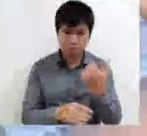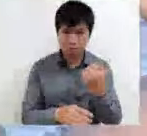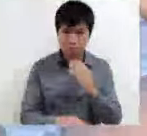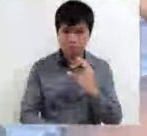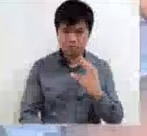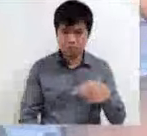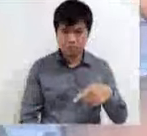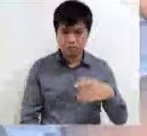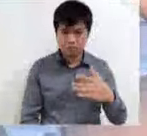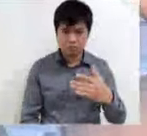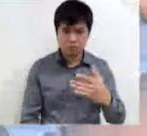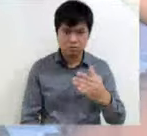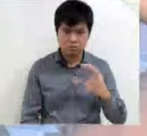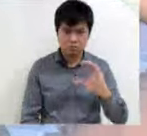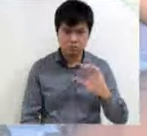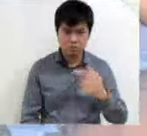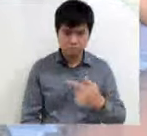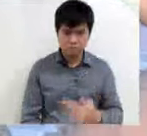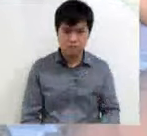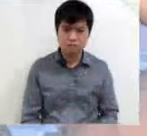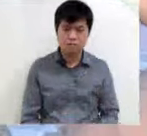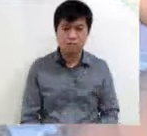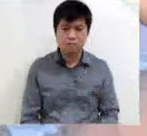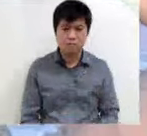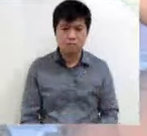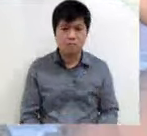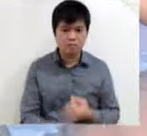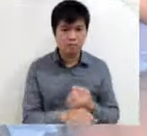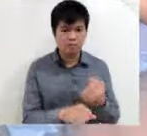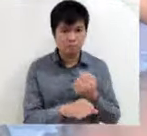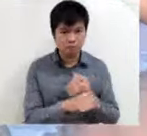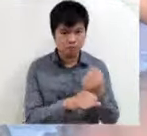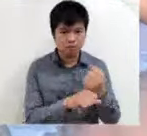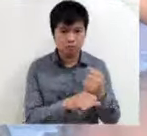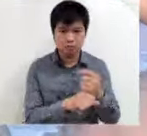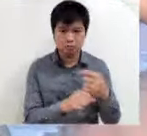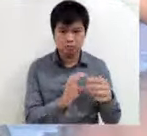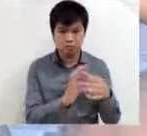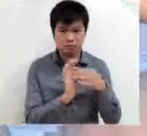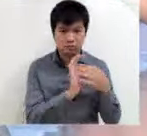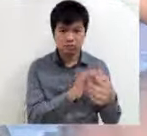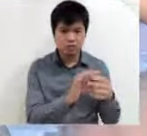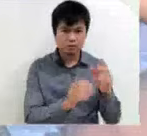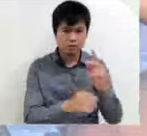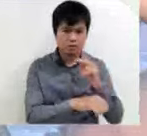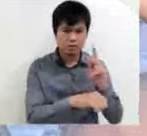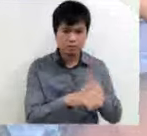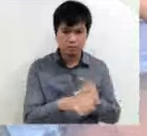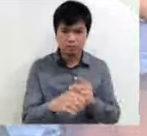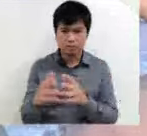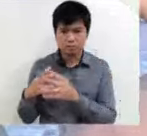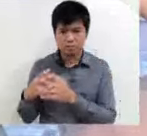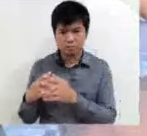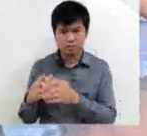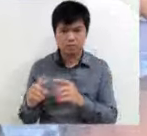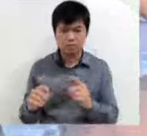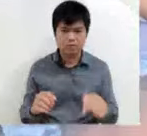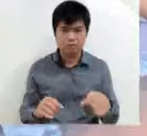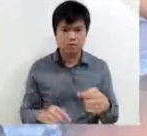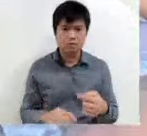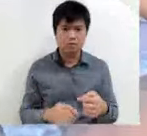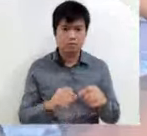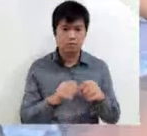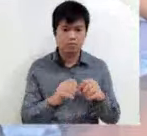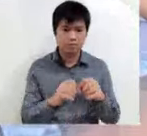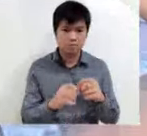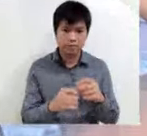Habang lumalakas ang relasyon ng Pilipinas at Amerika, nagkakalamat naman ang ugnayan natin sa China. Ang